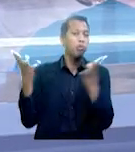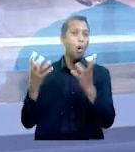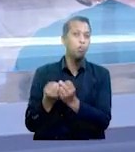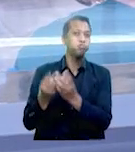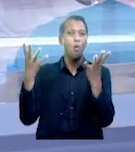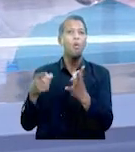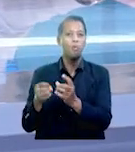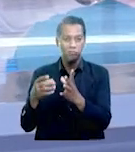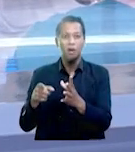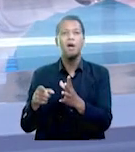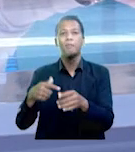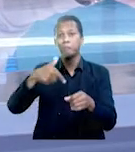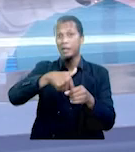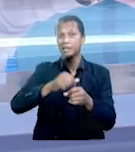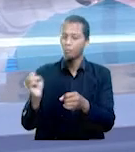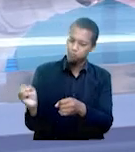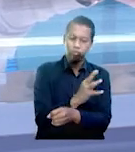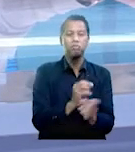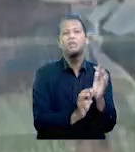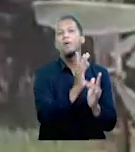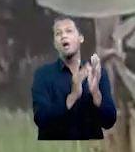ledakan dari SPBU Mini yang terbakar.